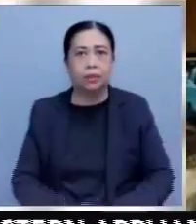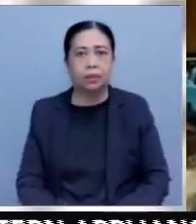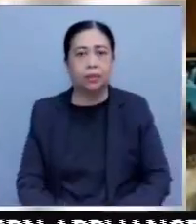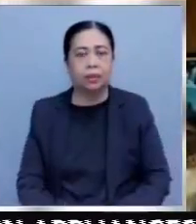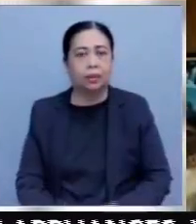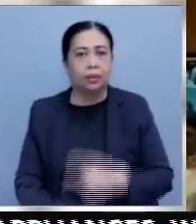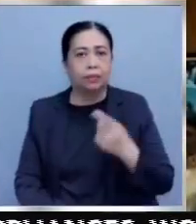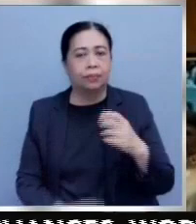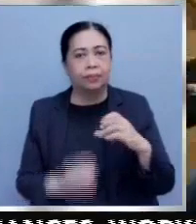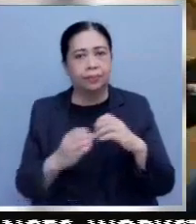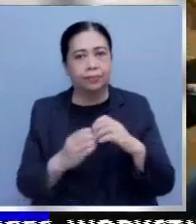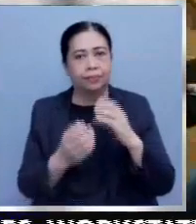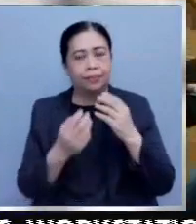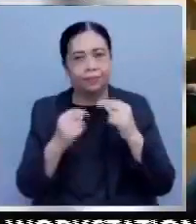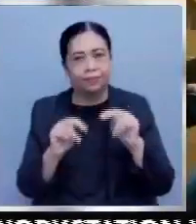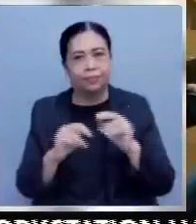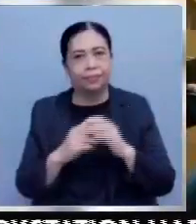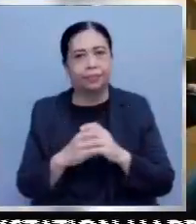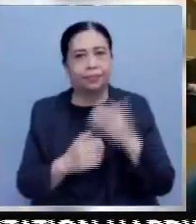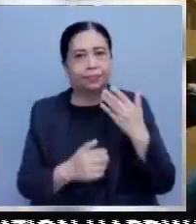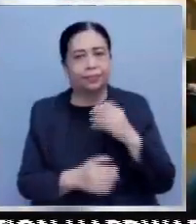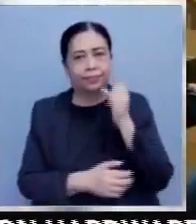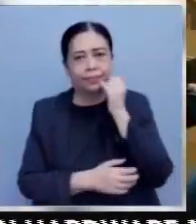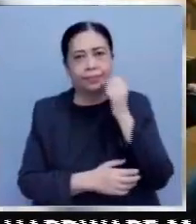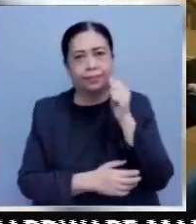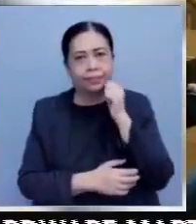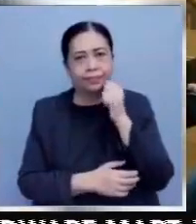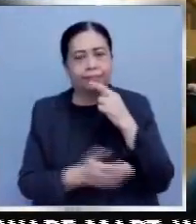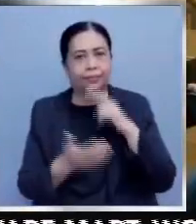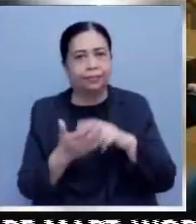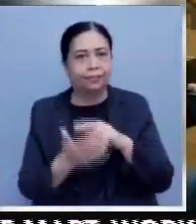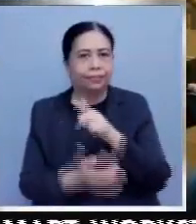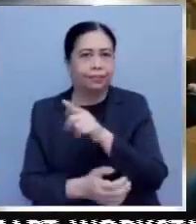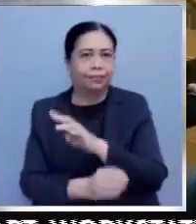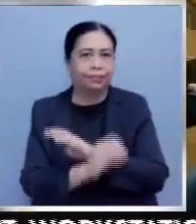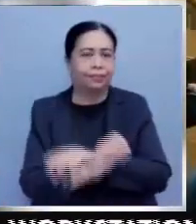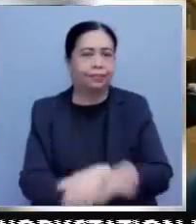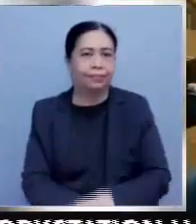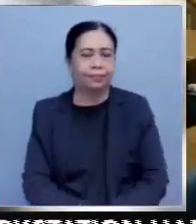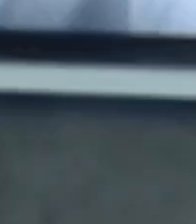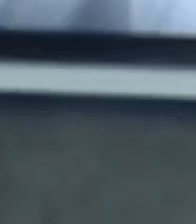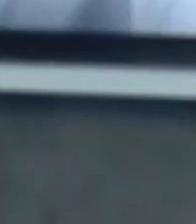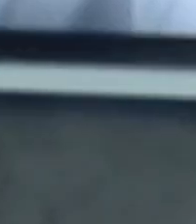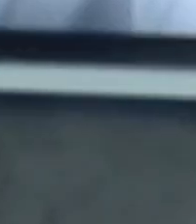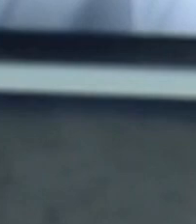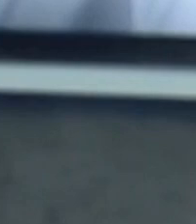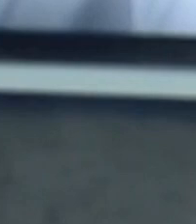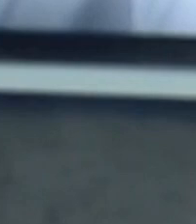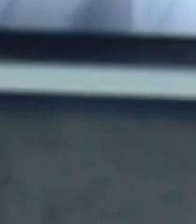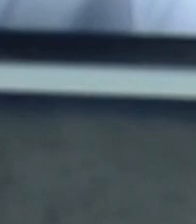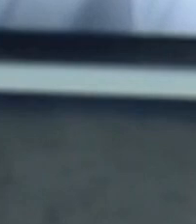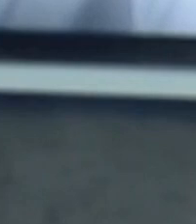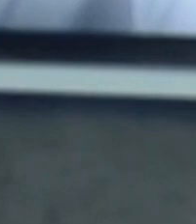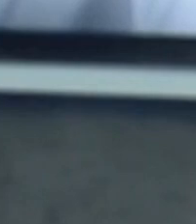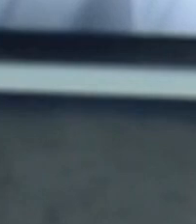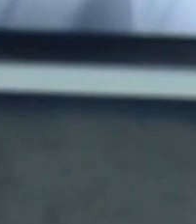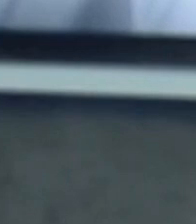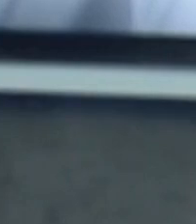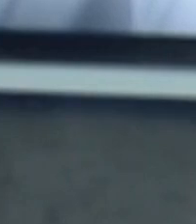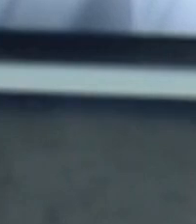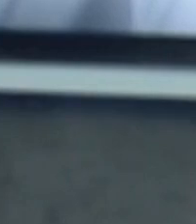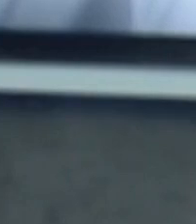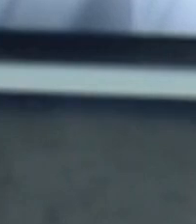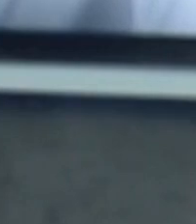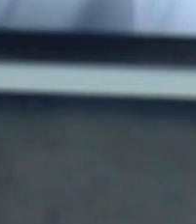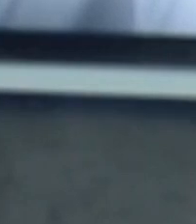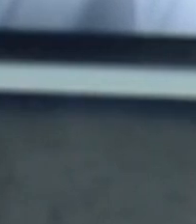GMA Integrated News, Sandra Aguinaldo, Nakatutok, 24 Oras. Mga kapuso, samahan nyo kaming tumutok